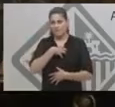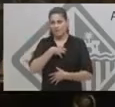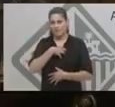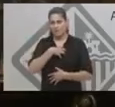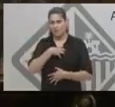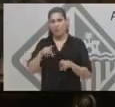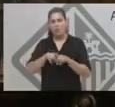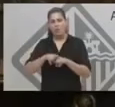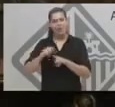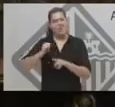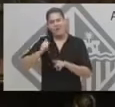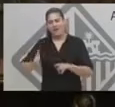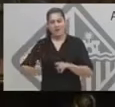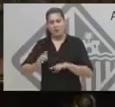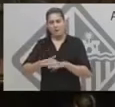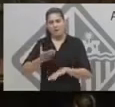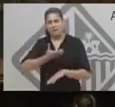millor patrimoni d'aquest Ajuntament.